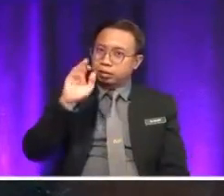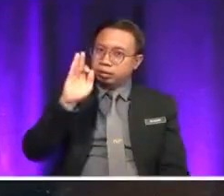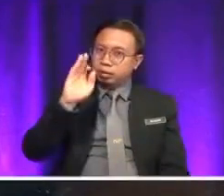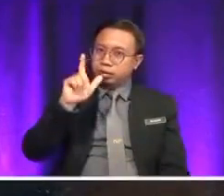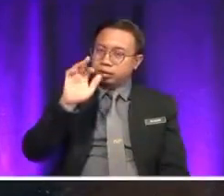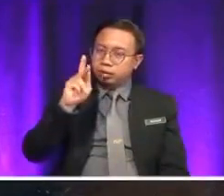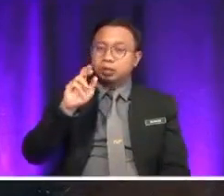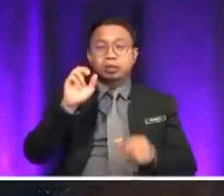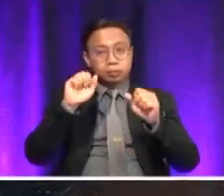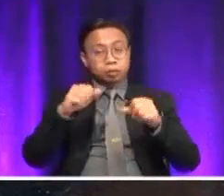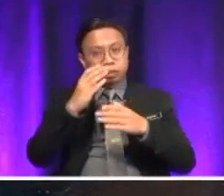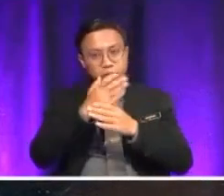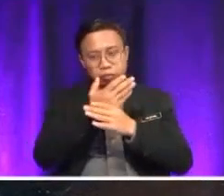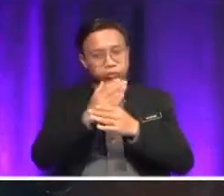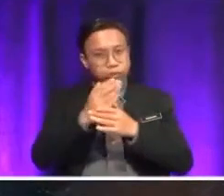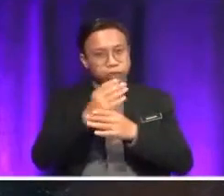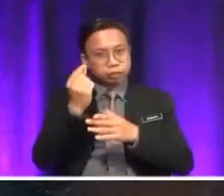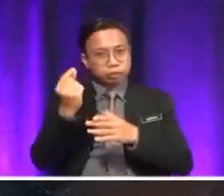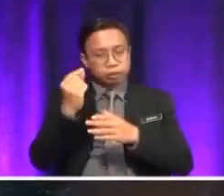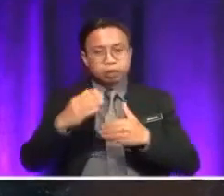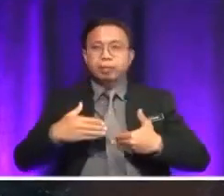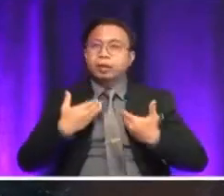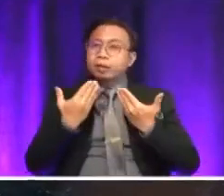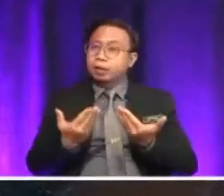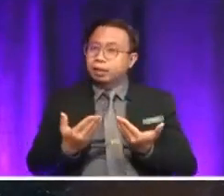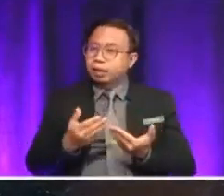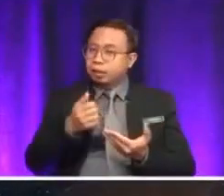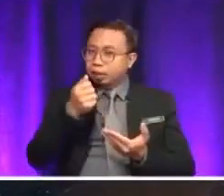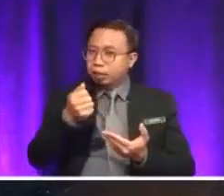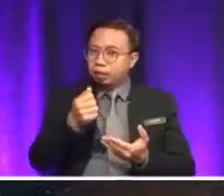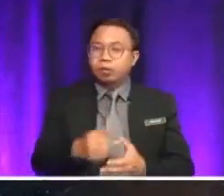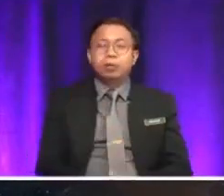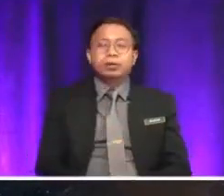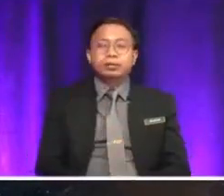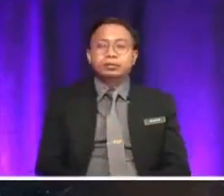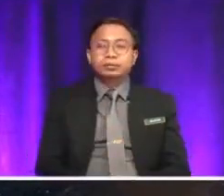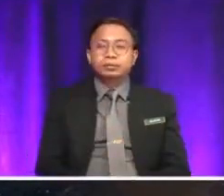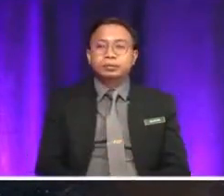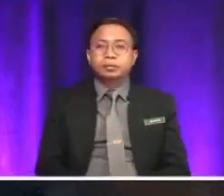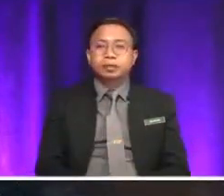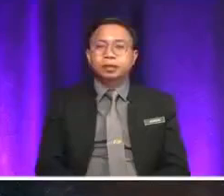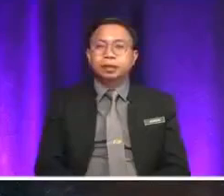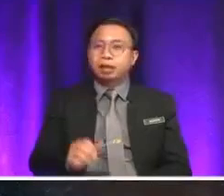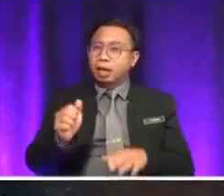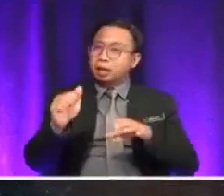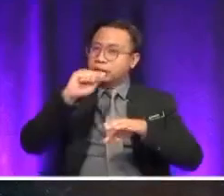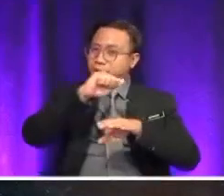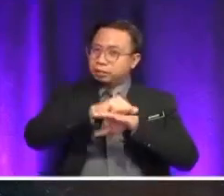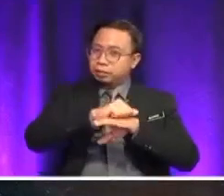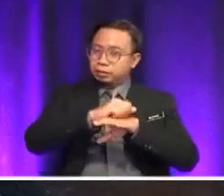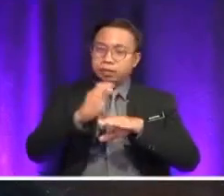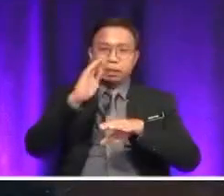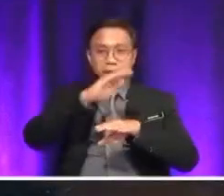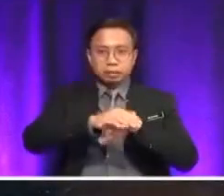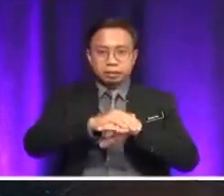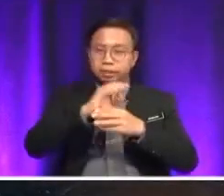ke Iman? Mungkin boleh kongsikan sedikit dan macam mana awak ni kan balik. Orang kata apa cikgu? Menangani. Itu kata yang saya